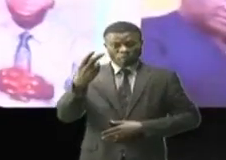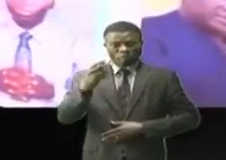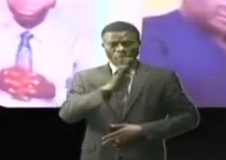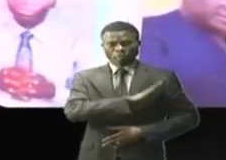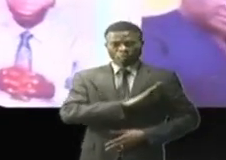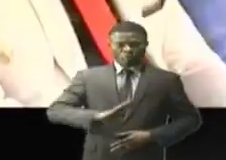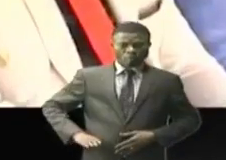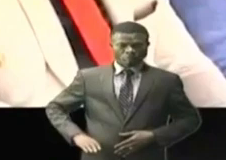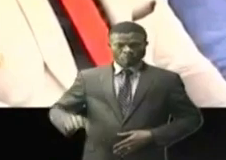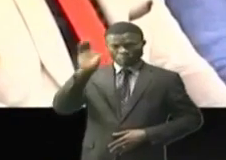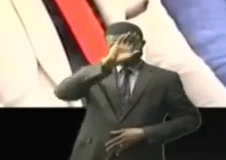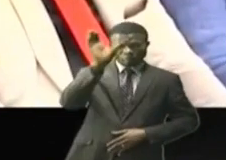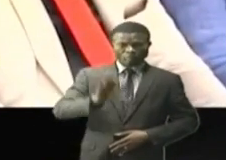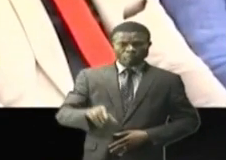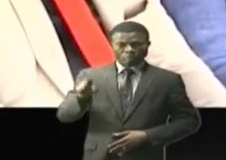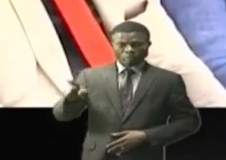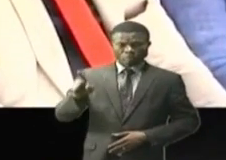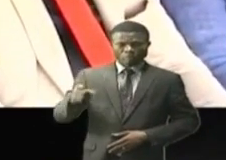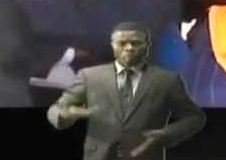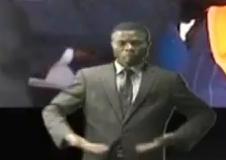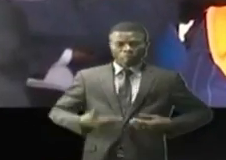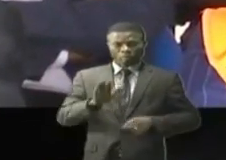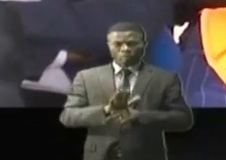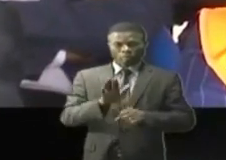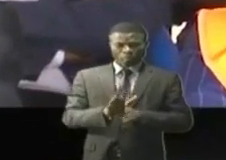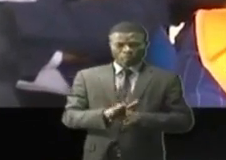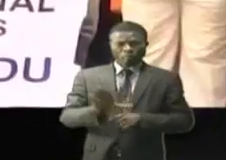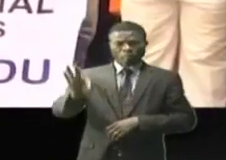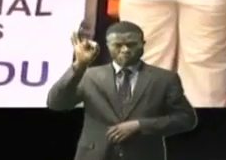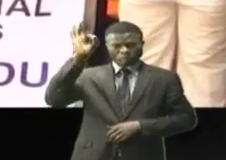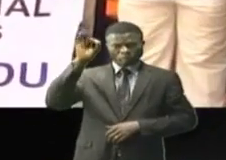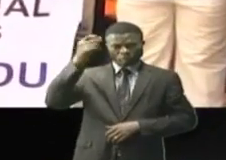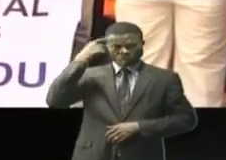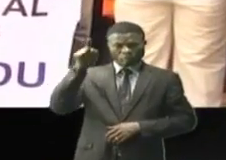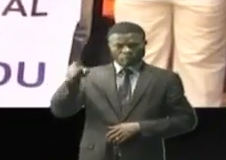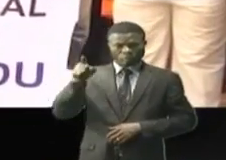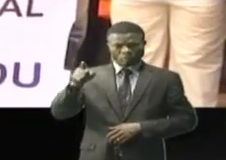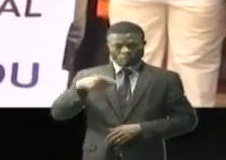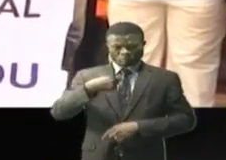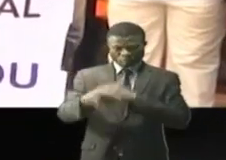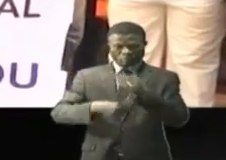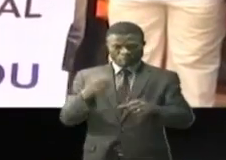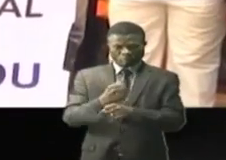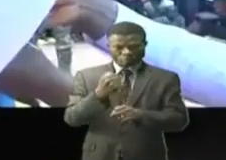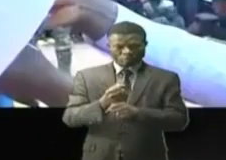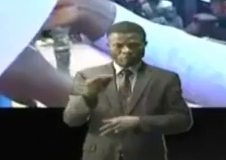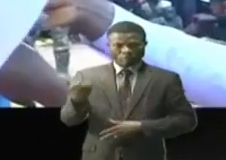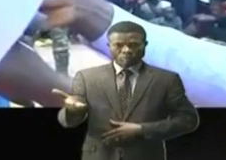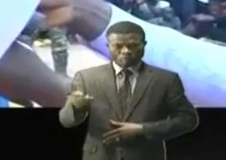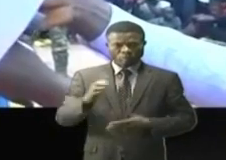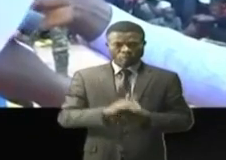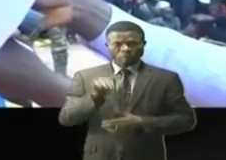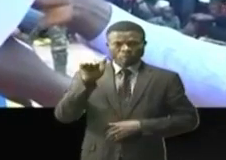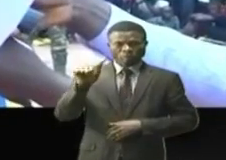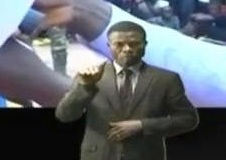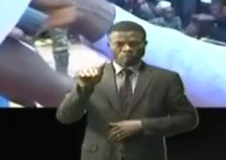la municipalité d'Alungouli a salué le choix porté sur son entité pour le lancement de 10 travaux. Le directeur provincial de l'Office des